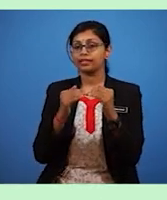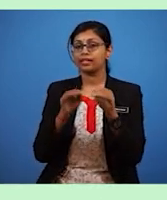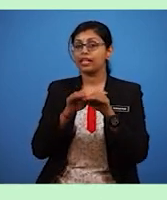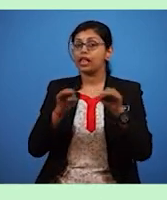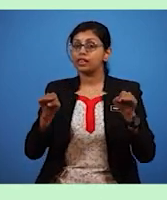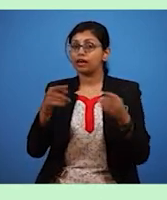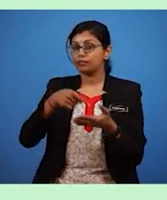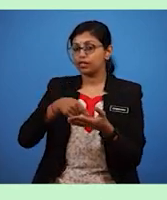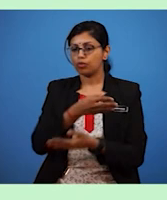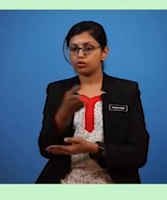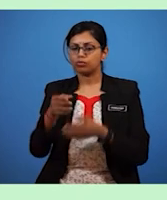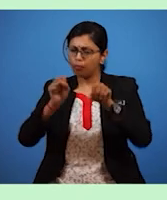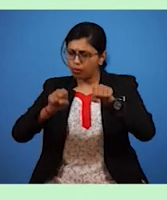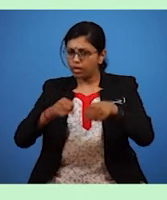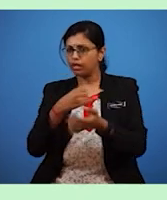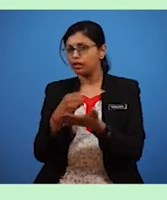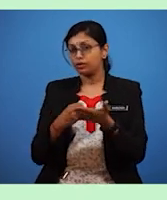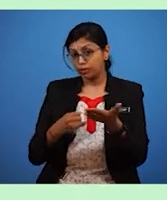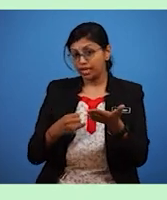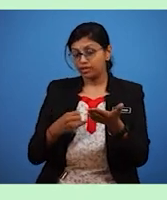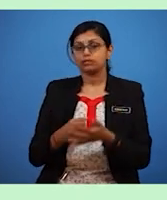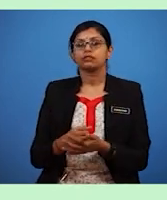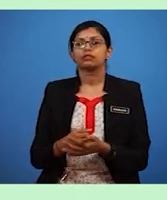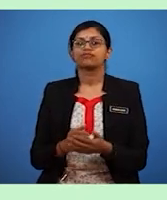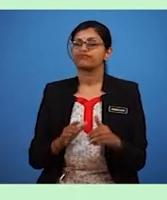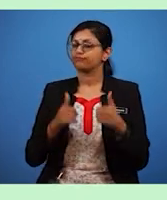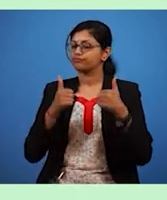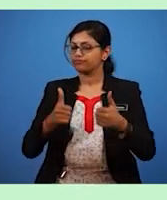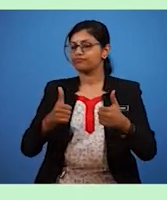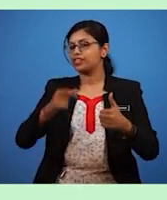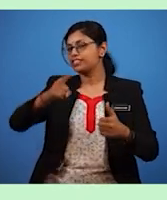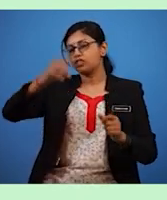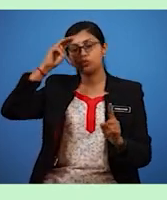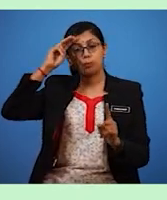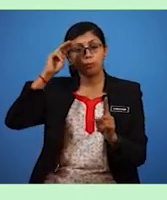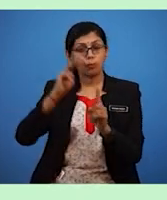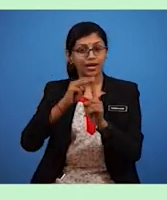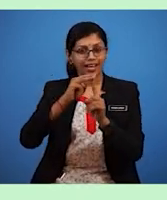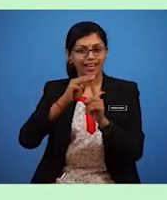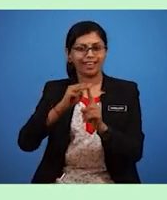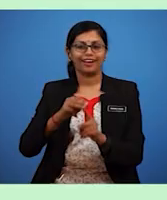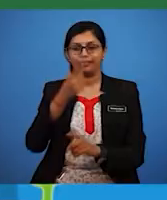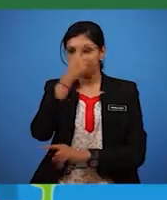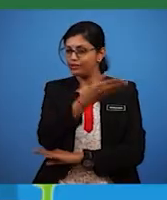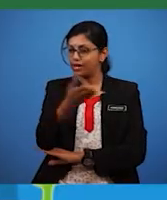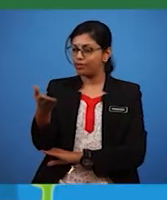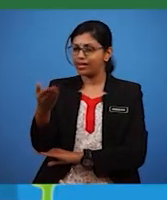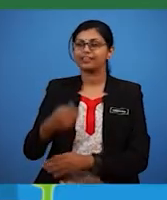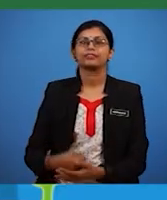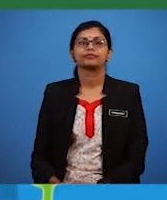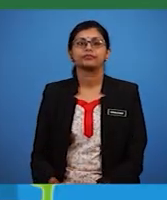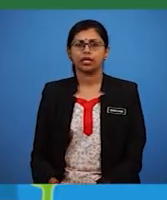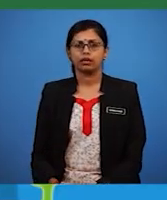murid-murid berjaya melukisnya, anda telah mendapat skor 1 markah. Satu